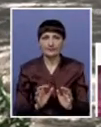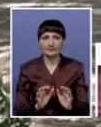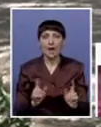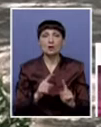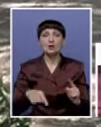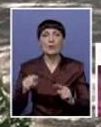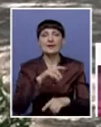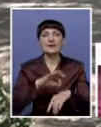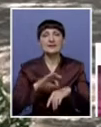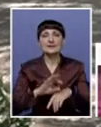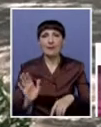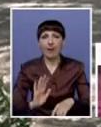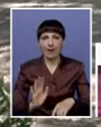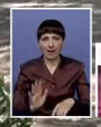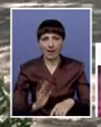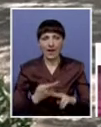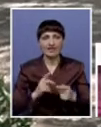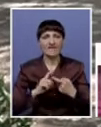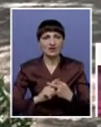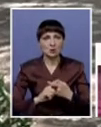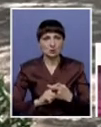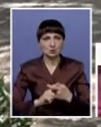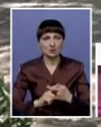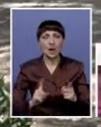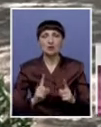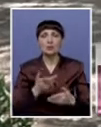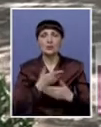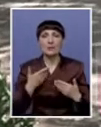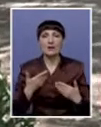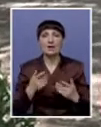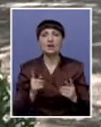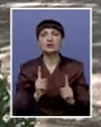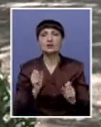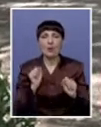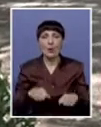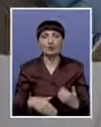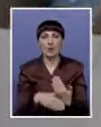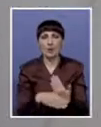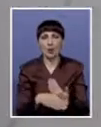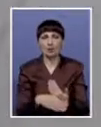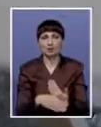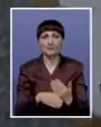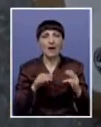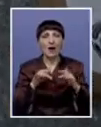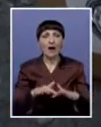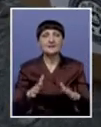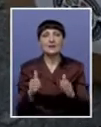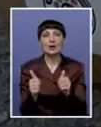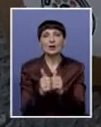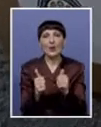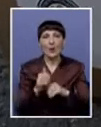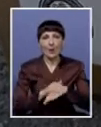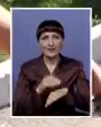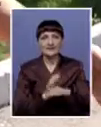чтобы они не заболели этим вирусом, чтобы мы хоть чем-то как-то помогли. Акция «Добрососедство»